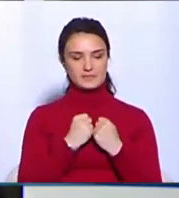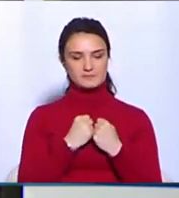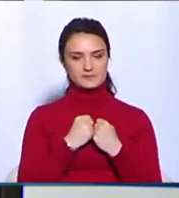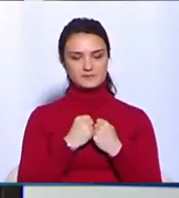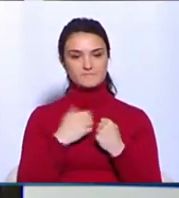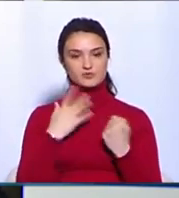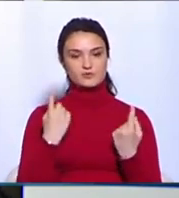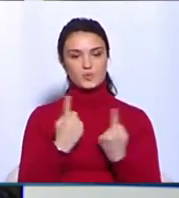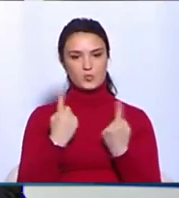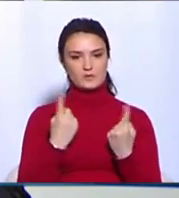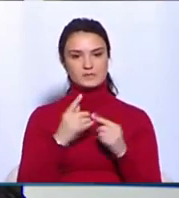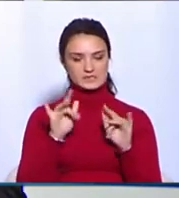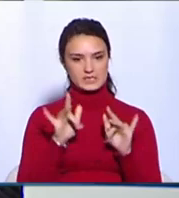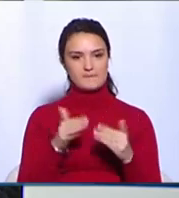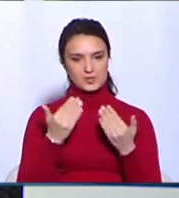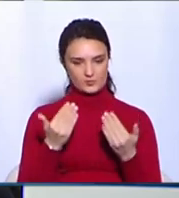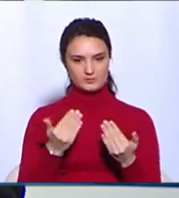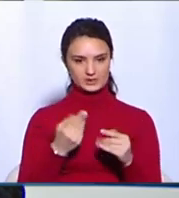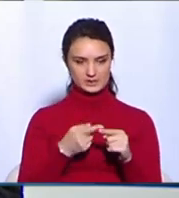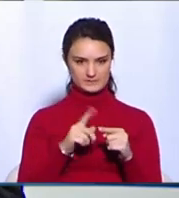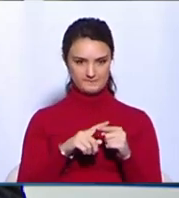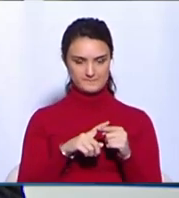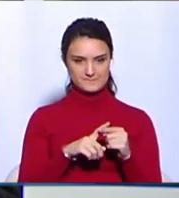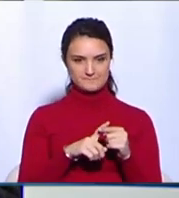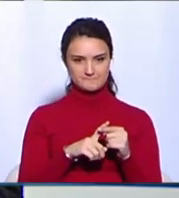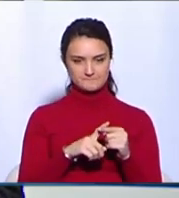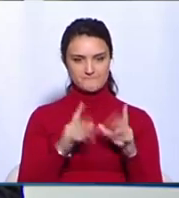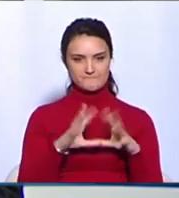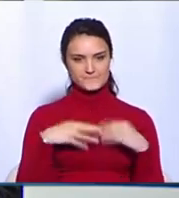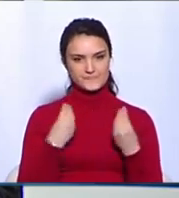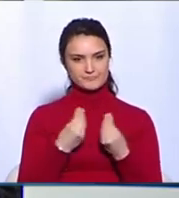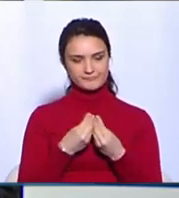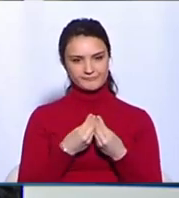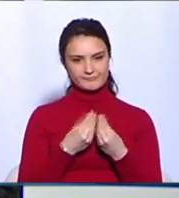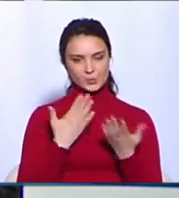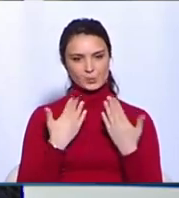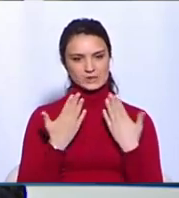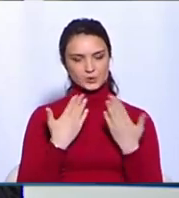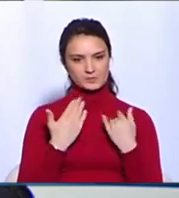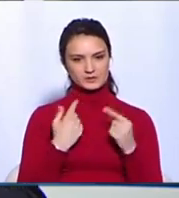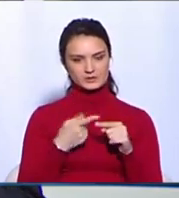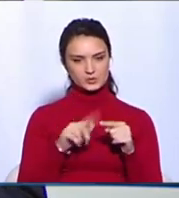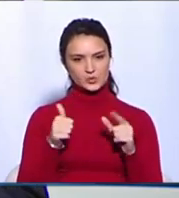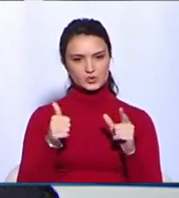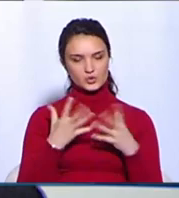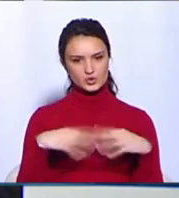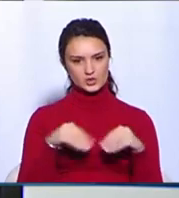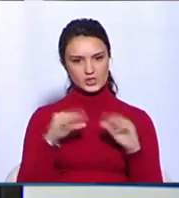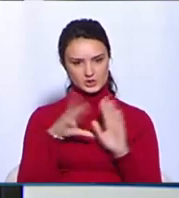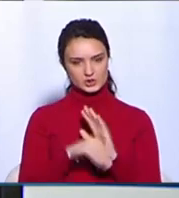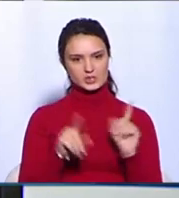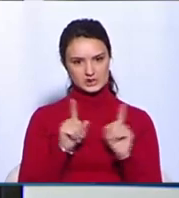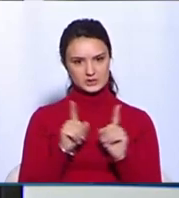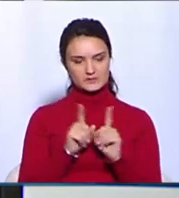მიღებისა ჩვეული საქმიანობიდან. ინტერპერსონალური ოჯახი, ისა ურთიერთობიდან, როგორც ოჯახში,